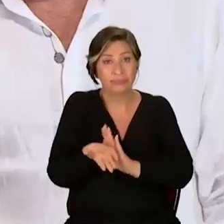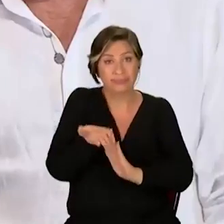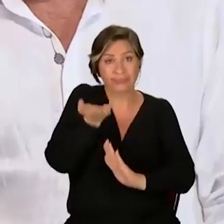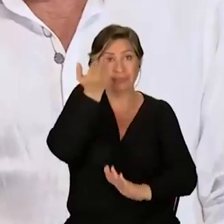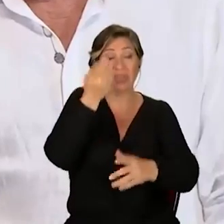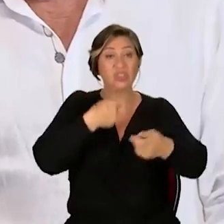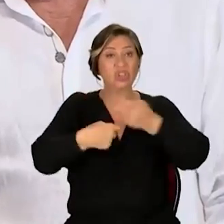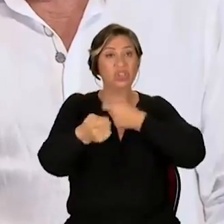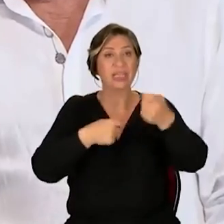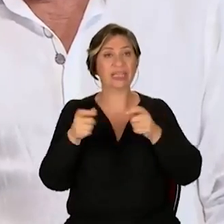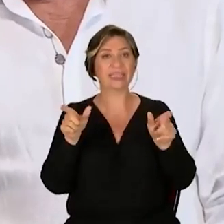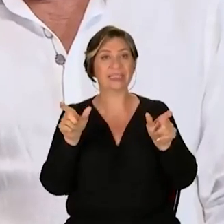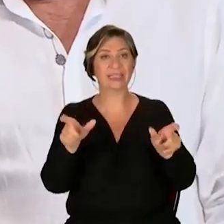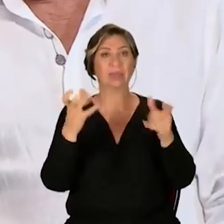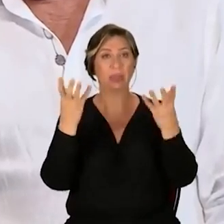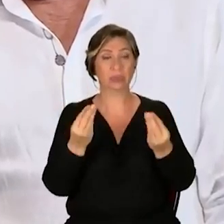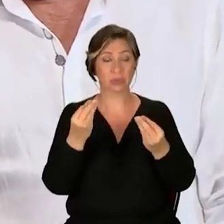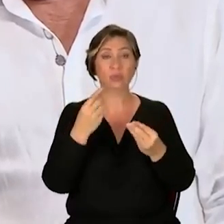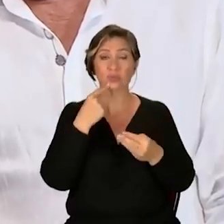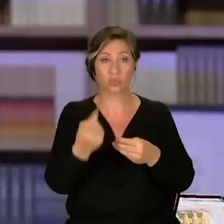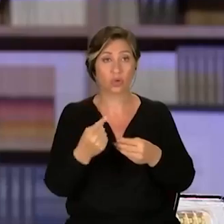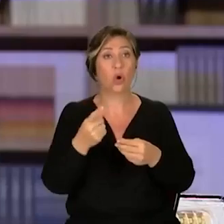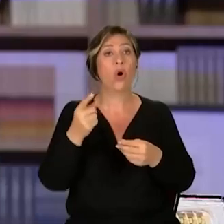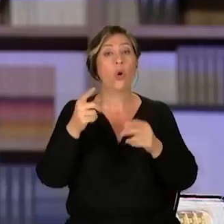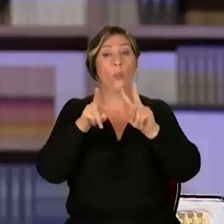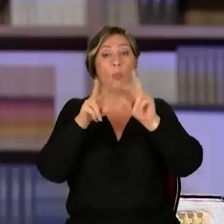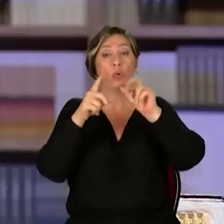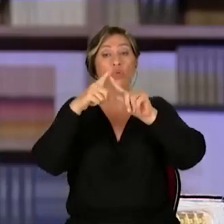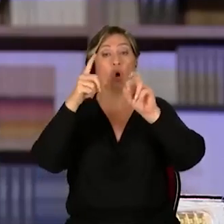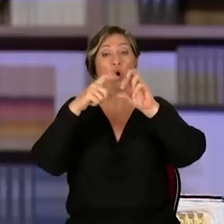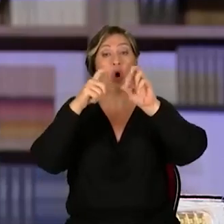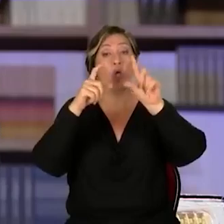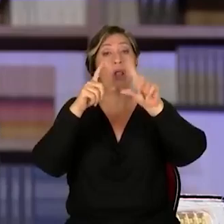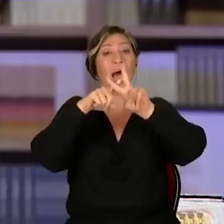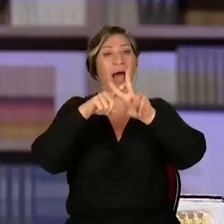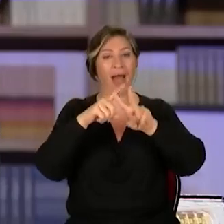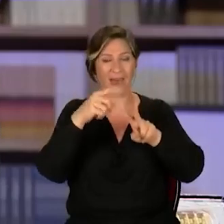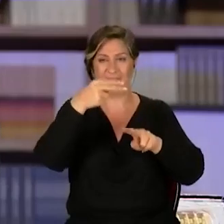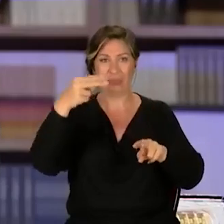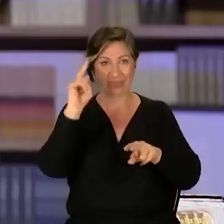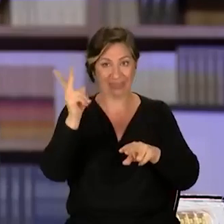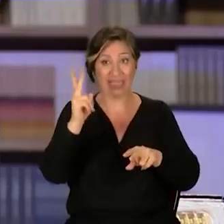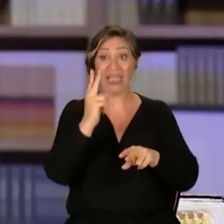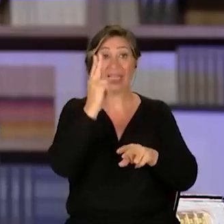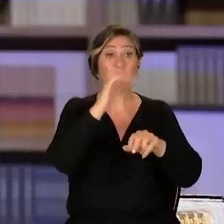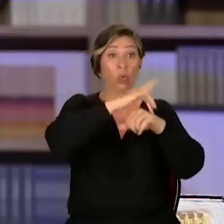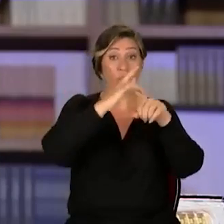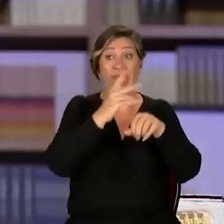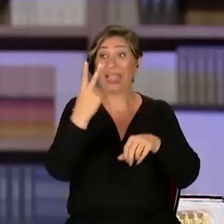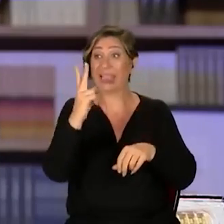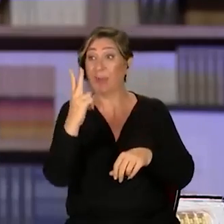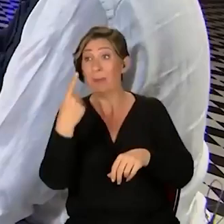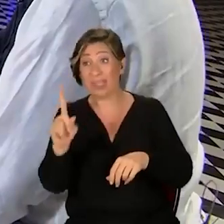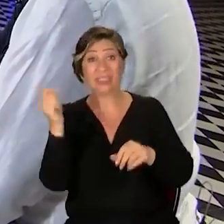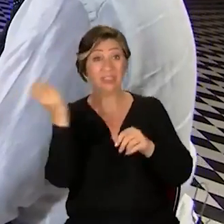evet. Şirketlerin tedbir almasını hep öneriyoruz. Evet. Bulanın 7 ülkeden 7 bin kişiyle yaptığı araştırma düşünülenden çok